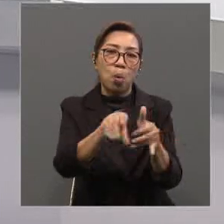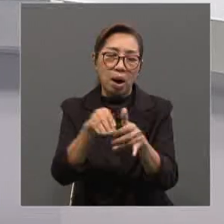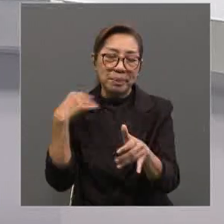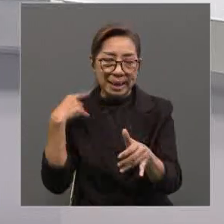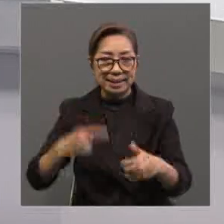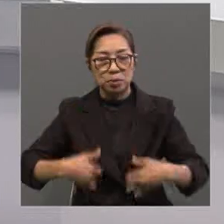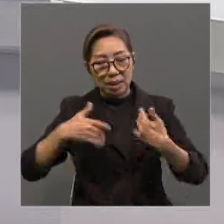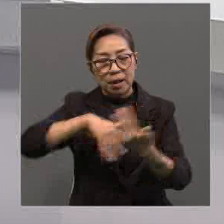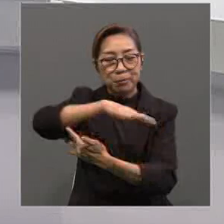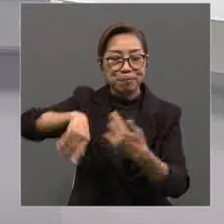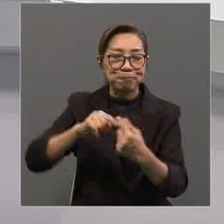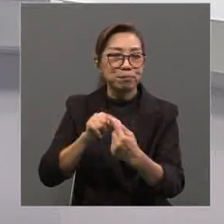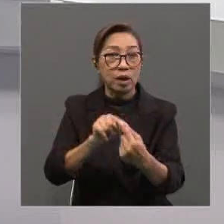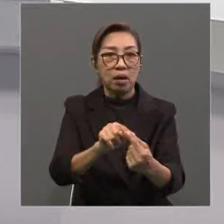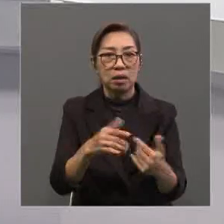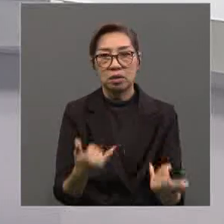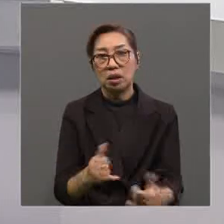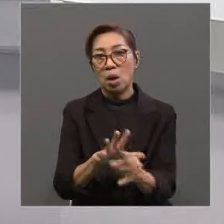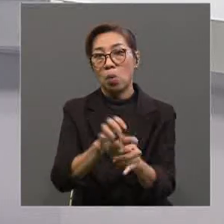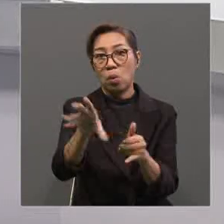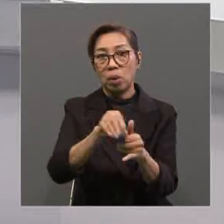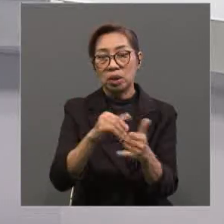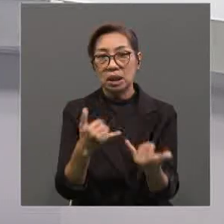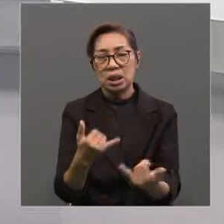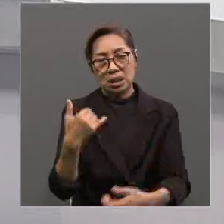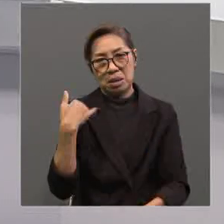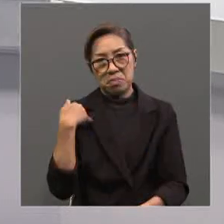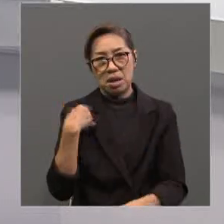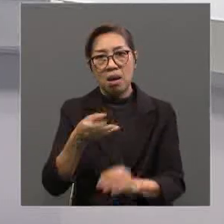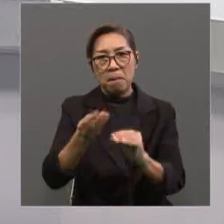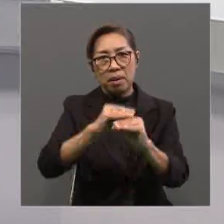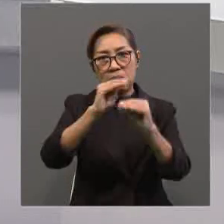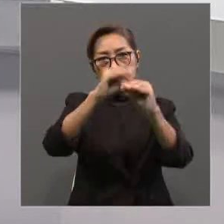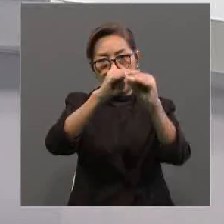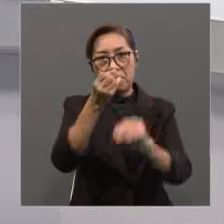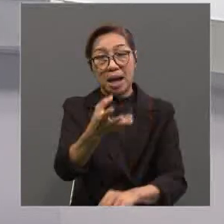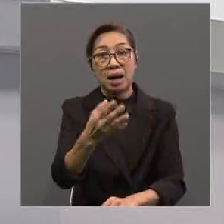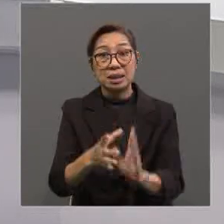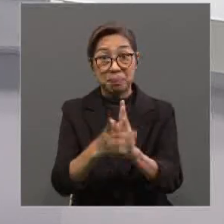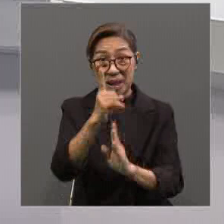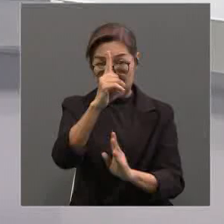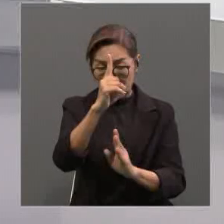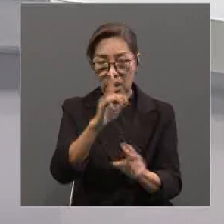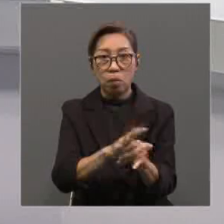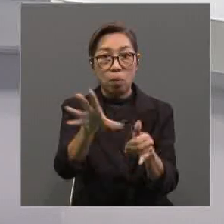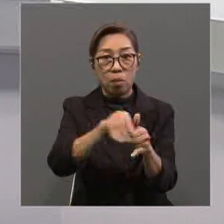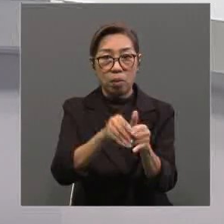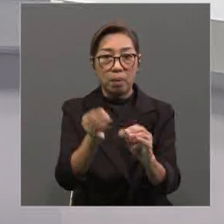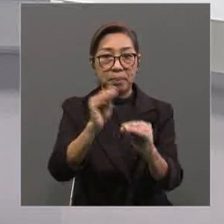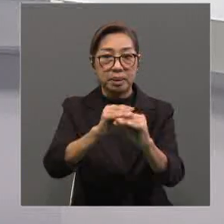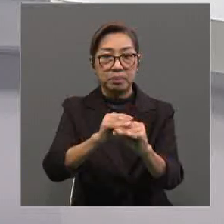สิคะก็เลยทำให้ช่วงนี้เนี่ยโควิดต้องบอกว่ายังอยู่ในช่วงขาขึ้นนะเพราะว่าแค่สัปดาห์เพิ่มสู